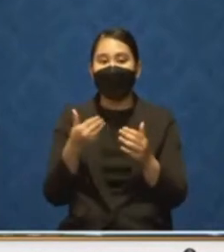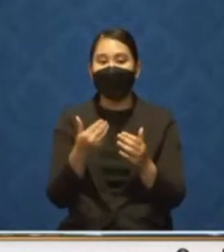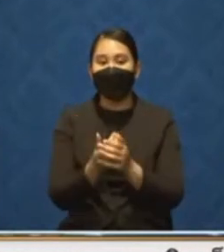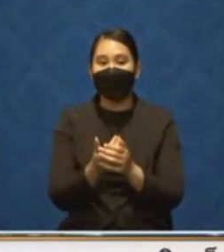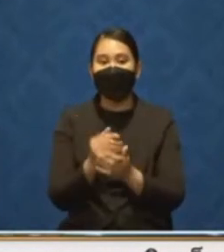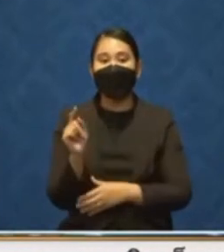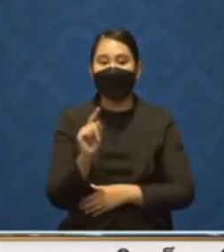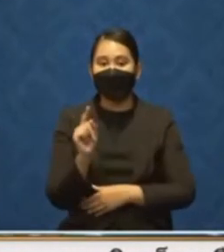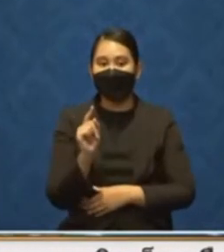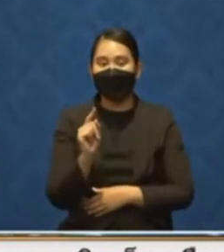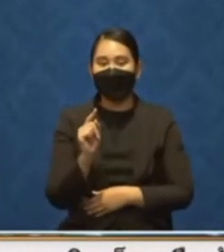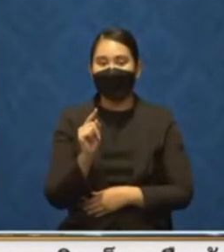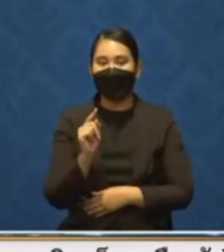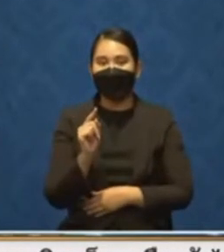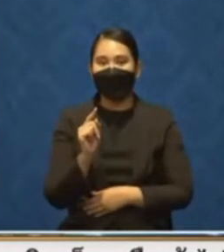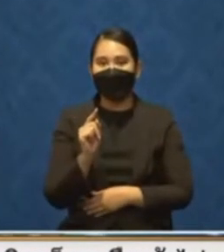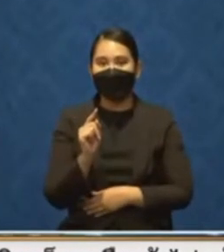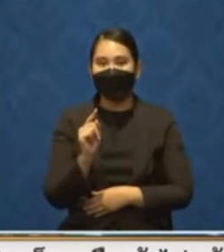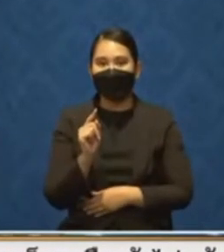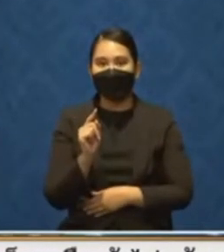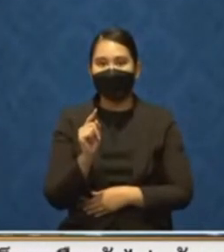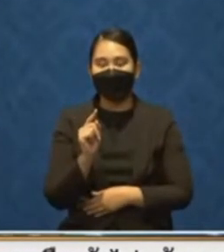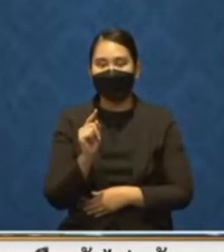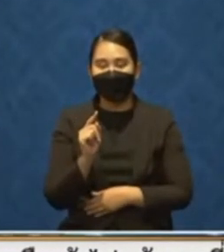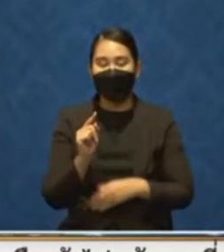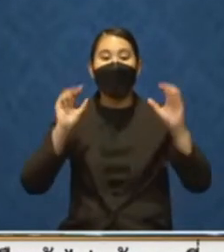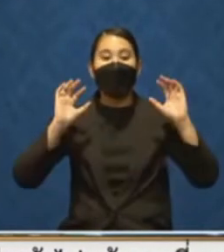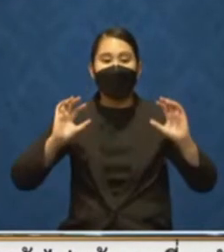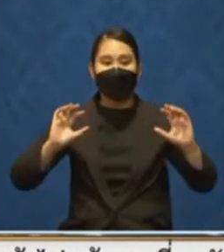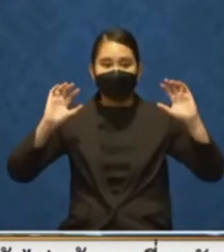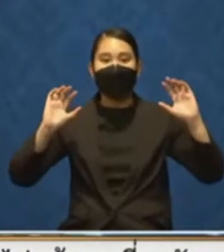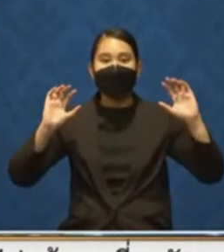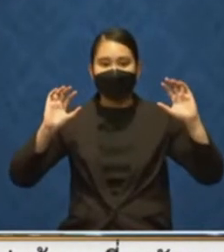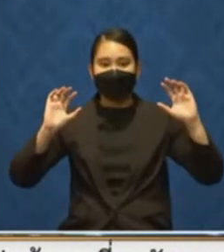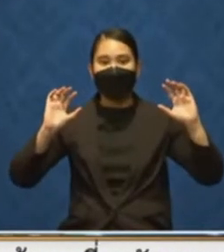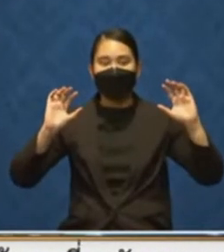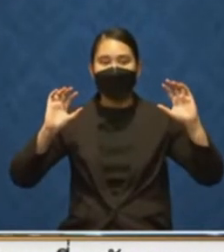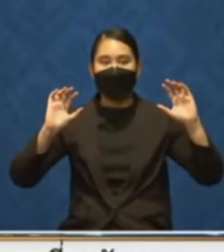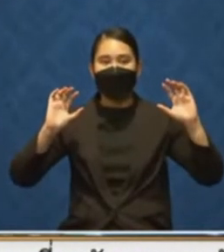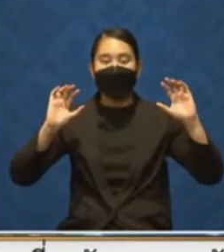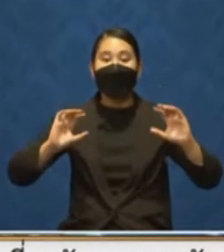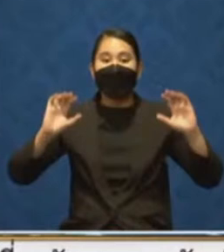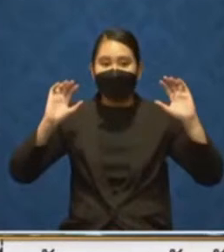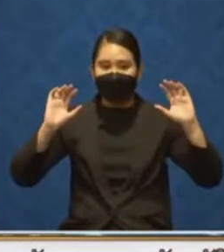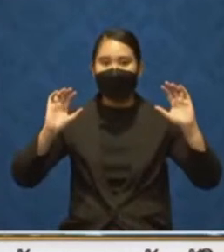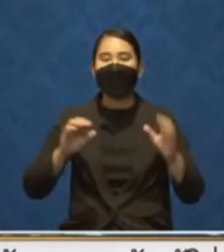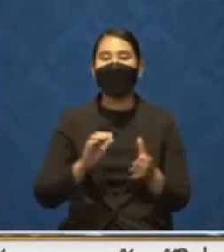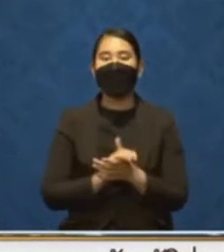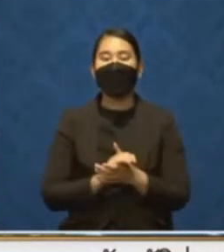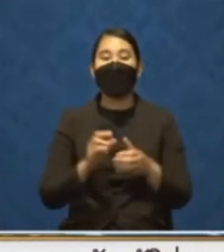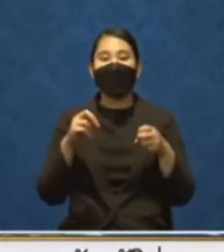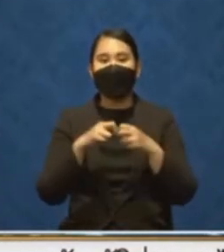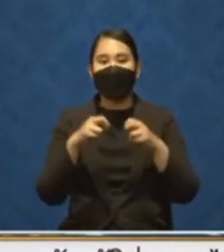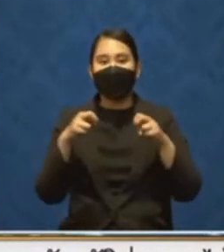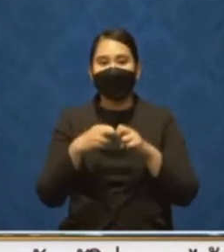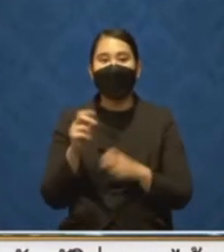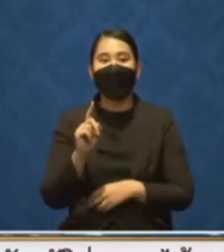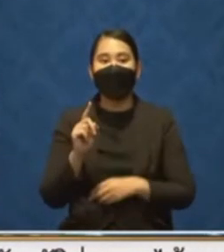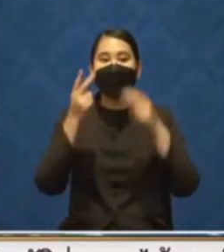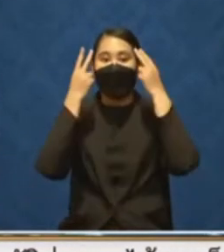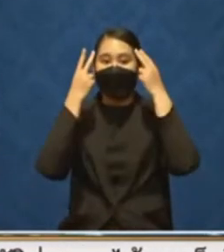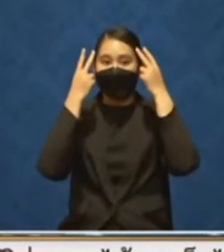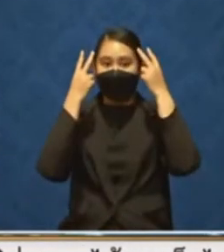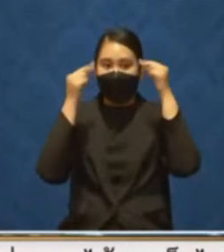ที่แท้จริงของรัฐบาลผลิตวิจันทร์โอชาแล้วแจ้งที่แท้จริงของนายกรัฐมนตรี